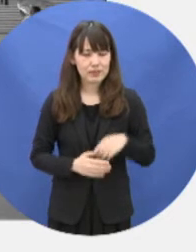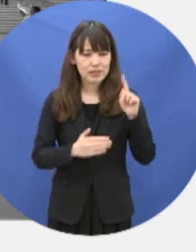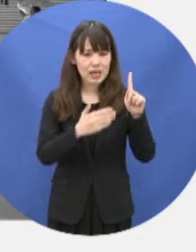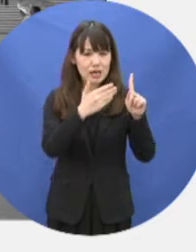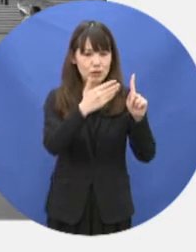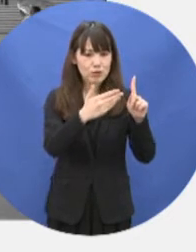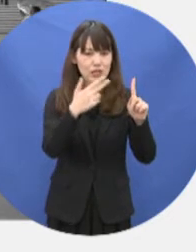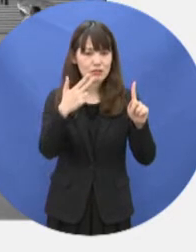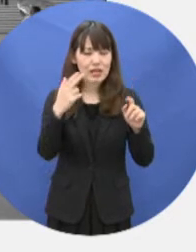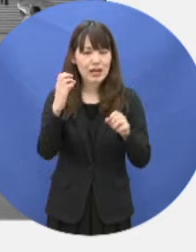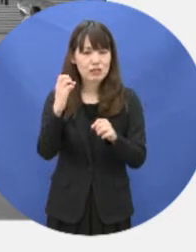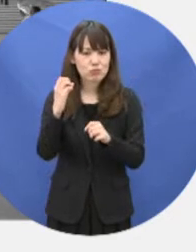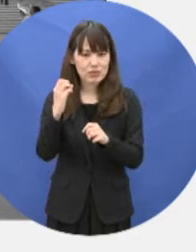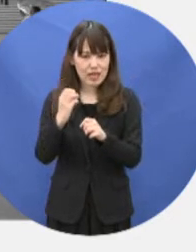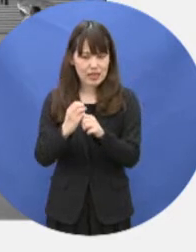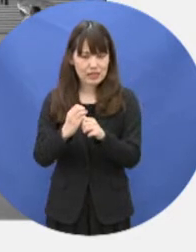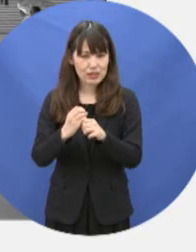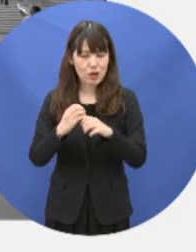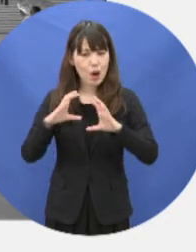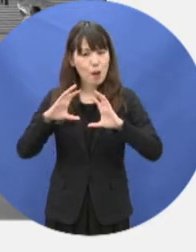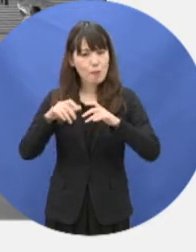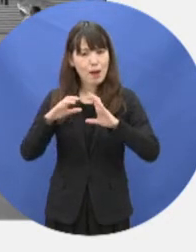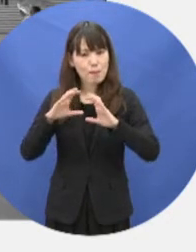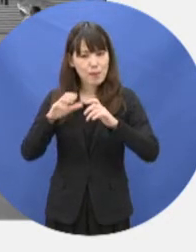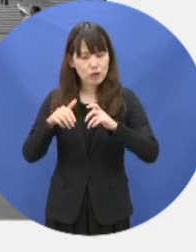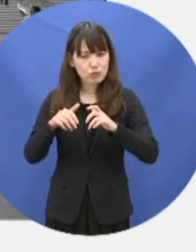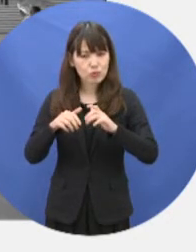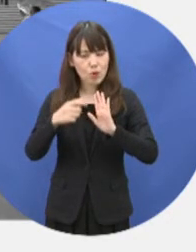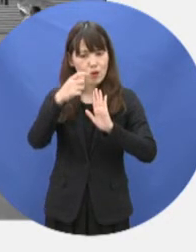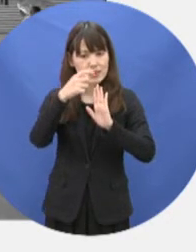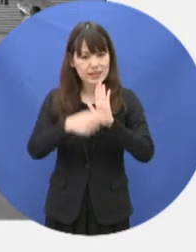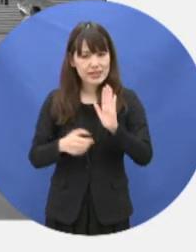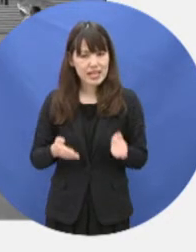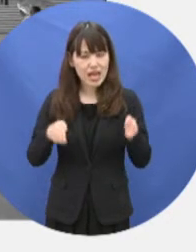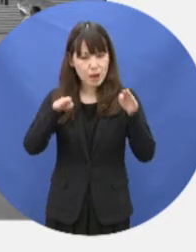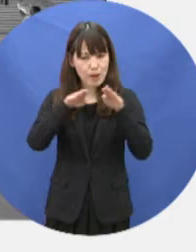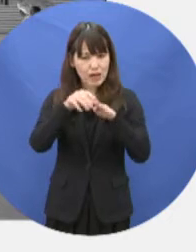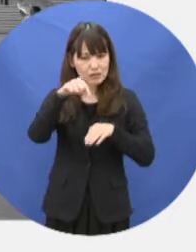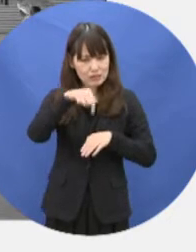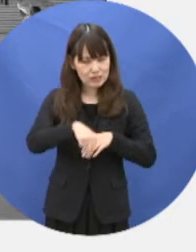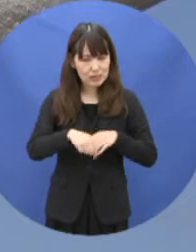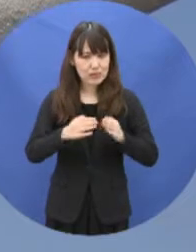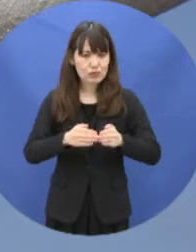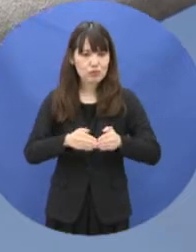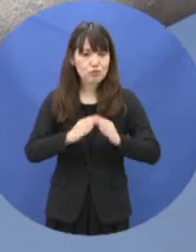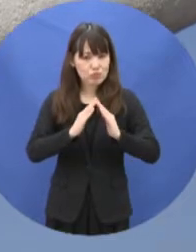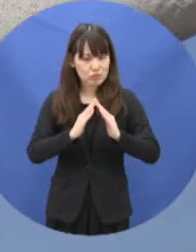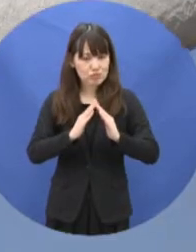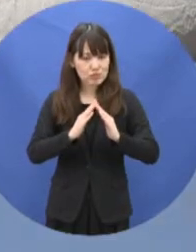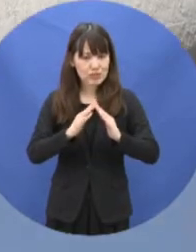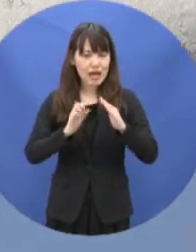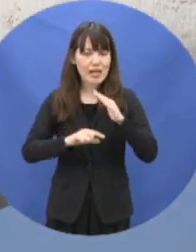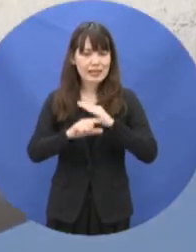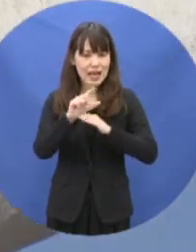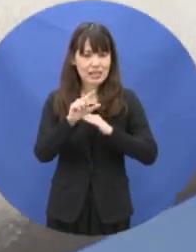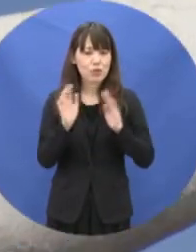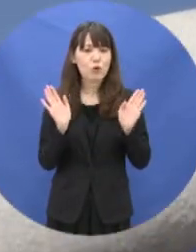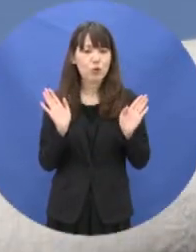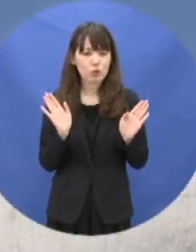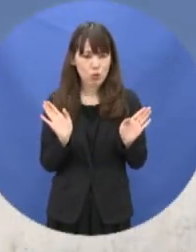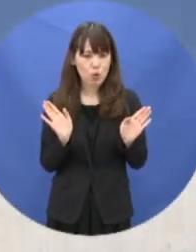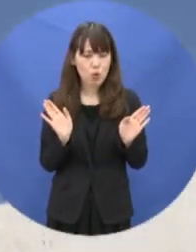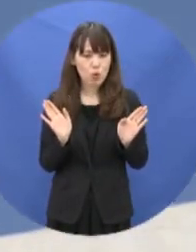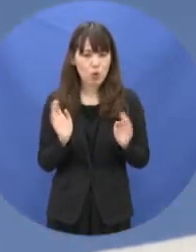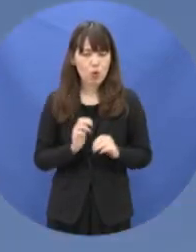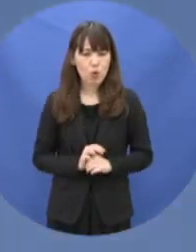1970年の日本万国博覧会のテーマ館の一部として制作された太陽の塔、大阪